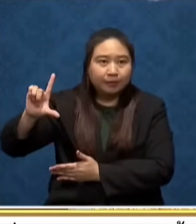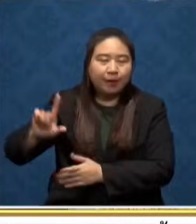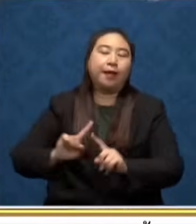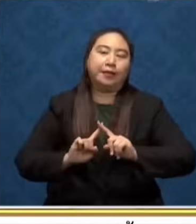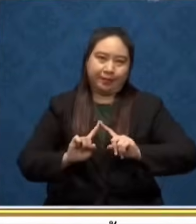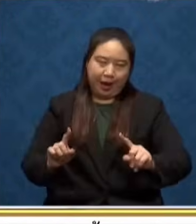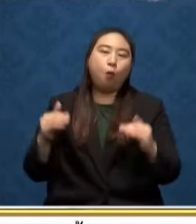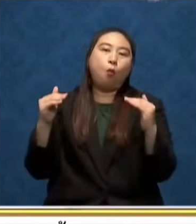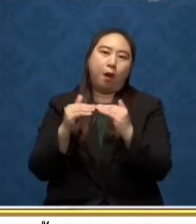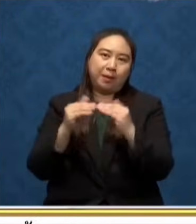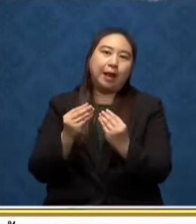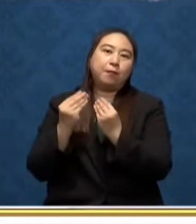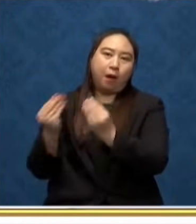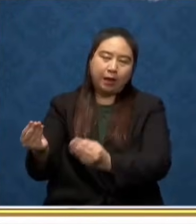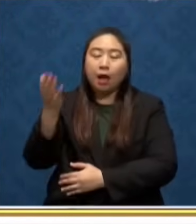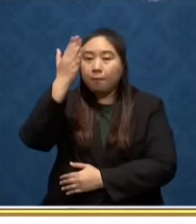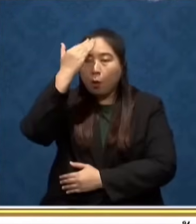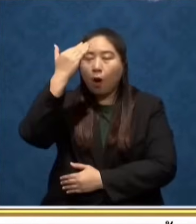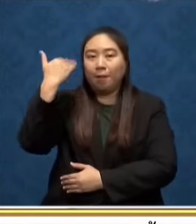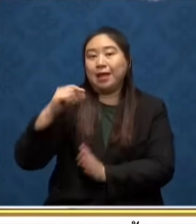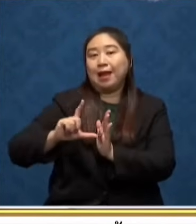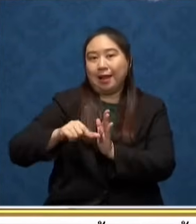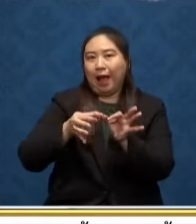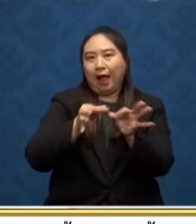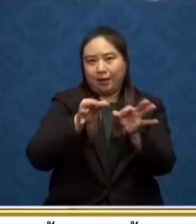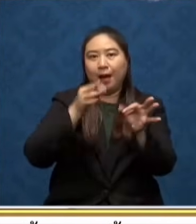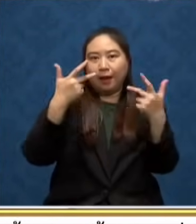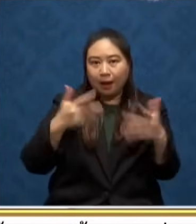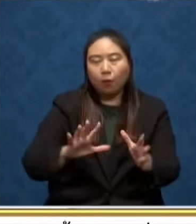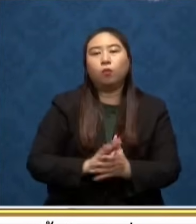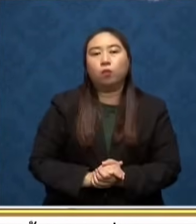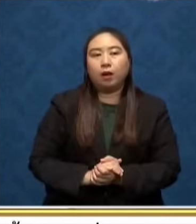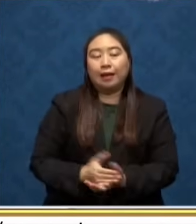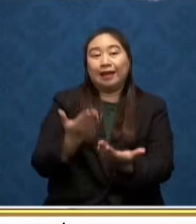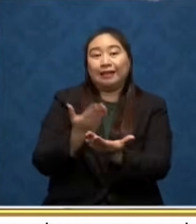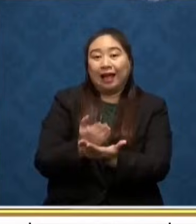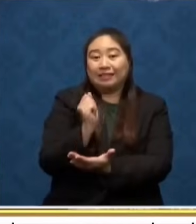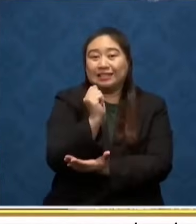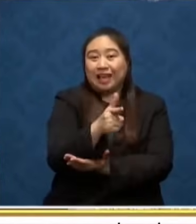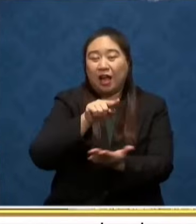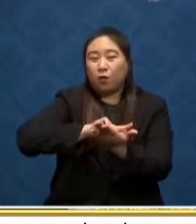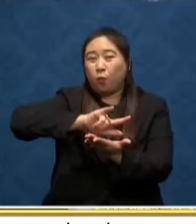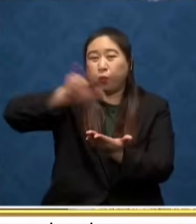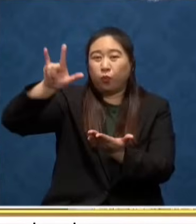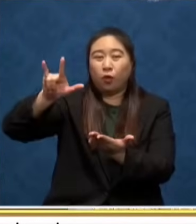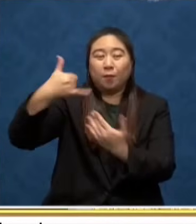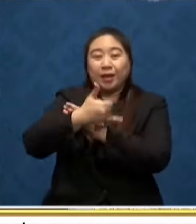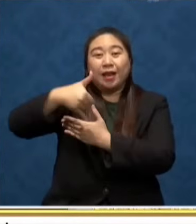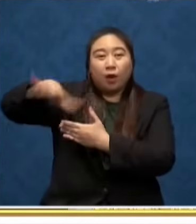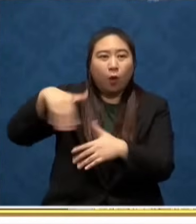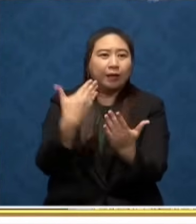ความเป็นธรรมนะคะเพราะว่าท่านก็ให้เลขาออกมาชี้แจงแล้วว่าจริงๆแล้วค่าใช้จ่ายในการเดินทางไปต่างประเทศเนี่ยไม่ใ